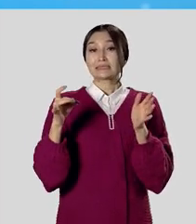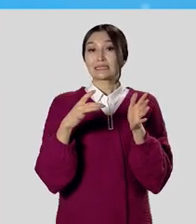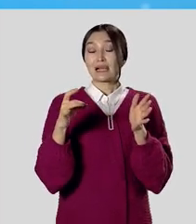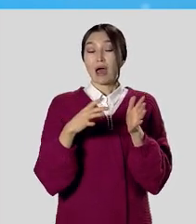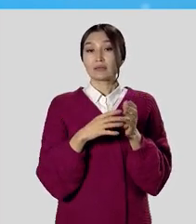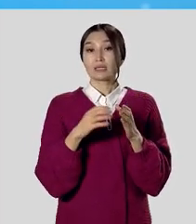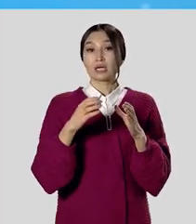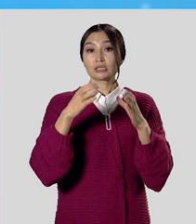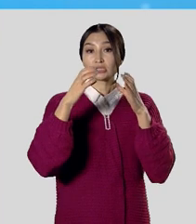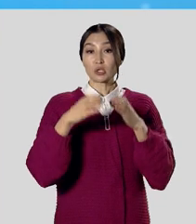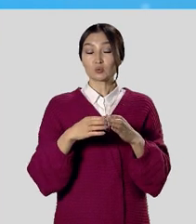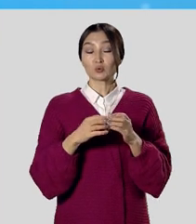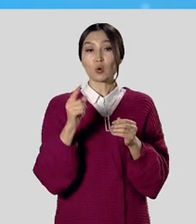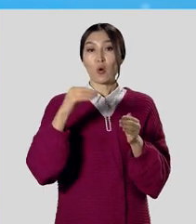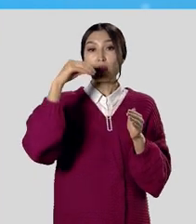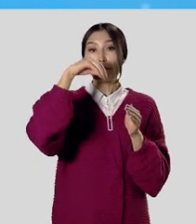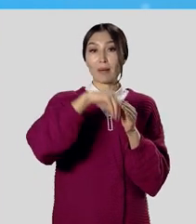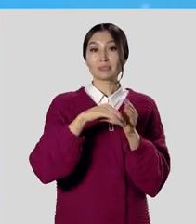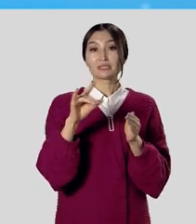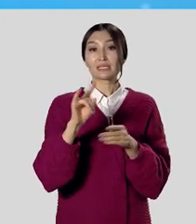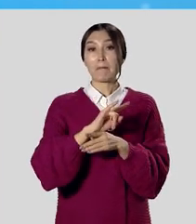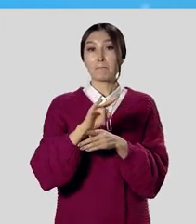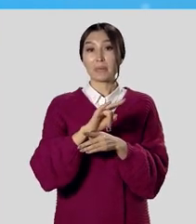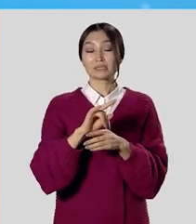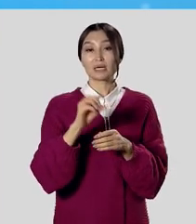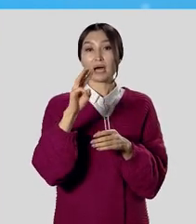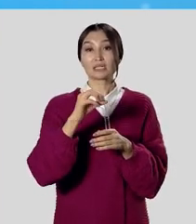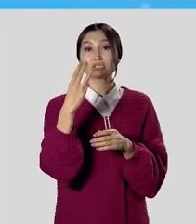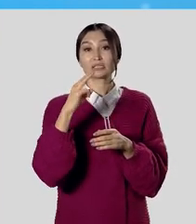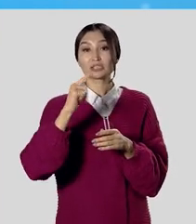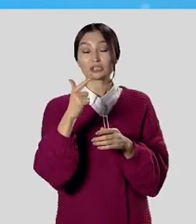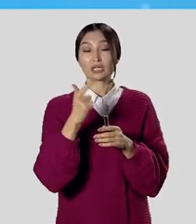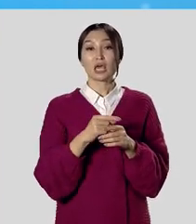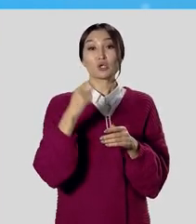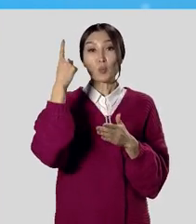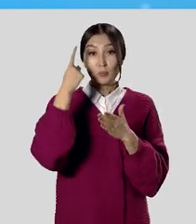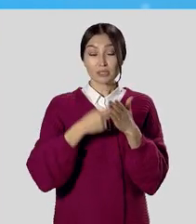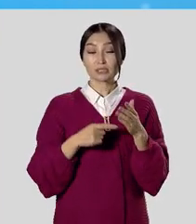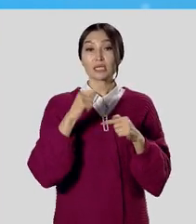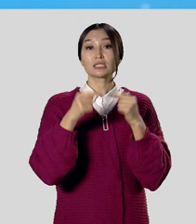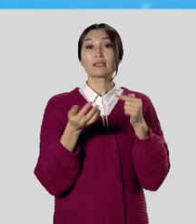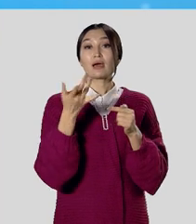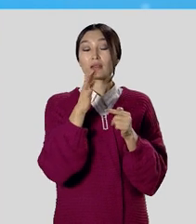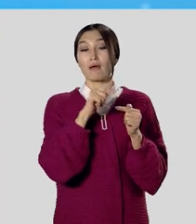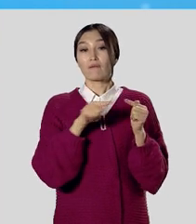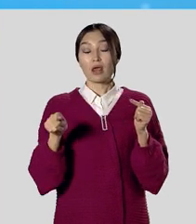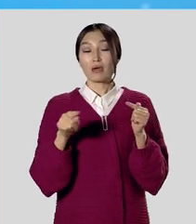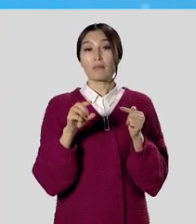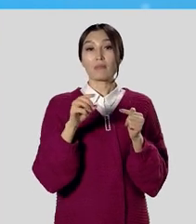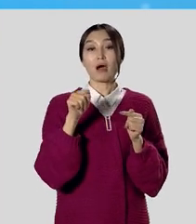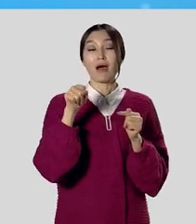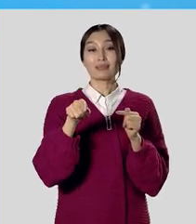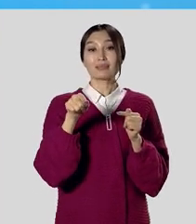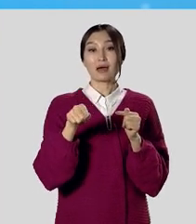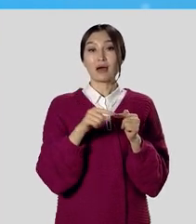стеклянный сосуд он поместил мышь и убедился через некоторое время в том, что